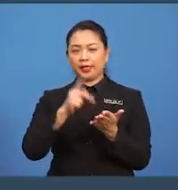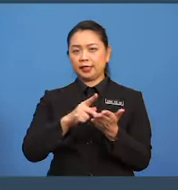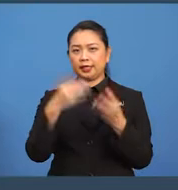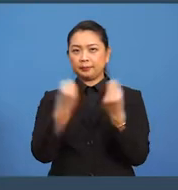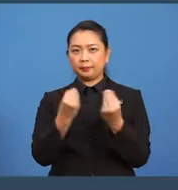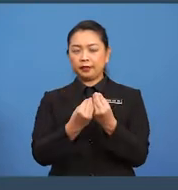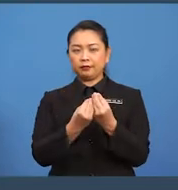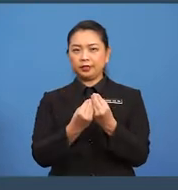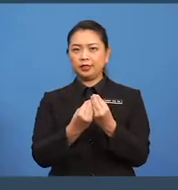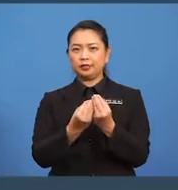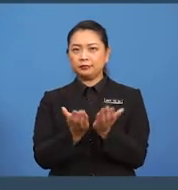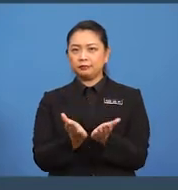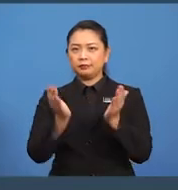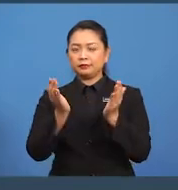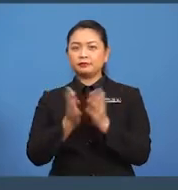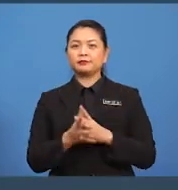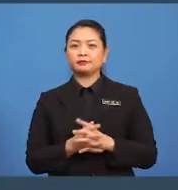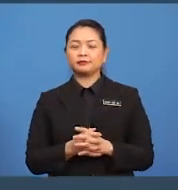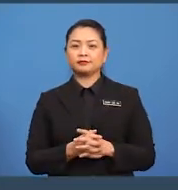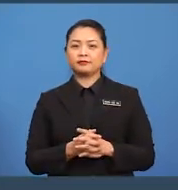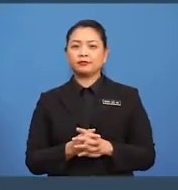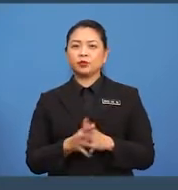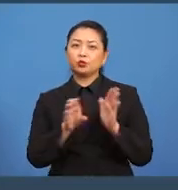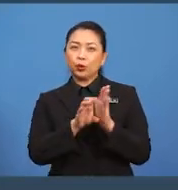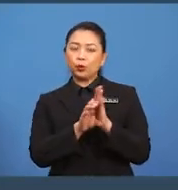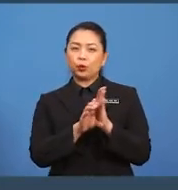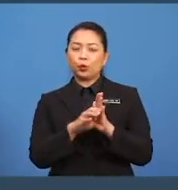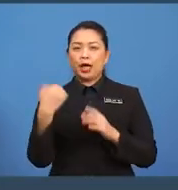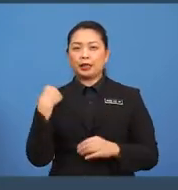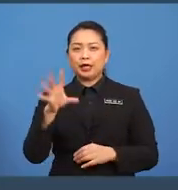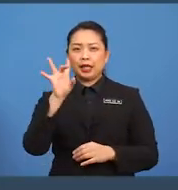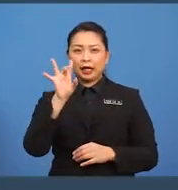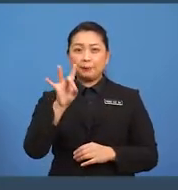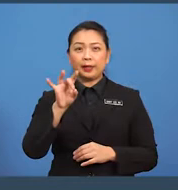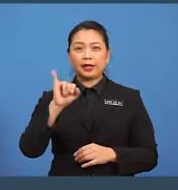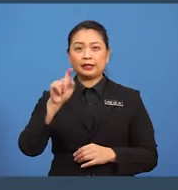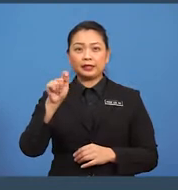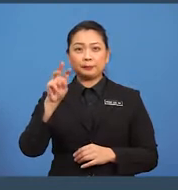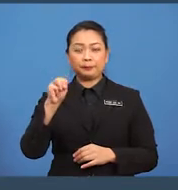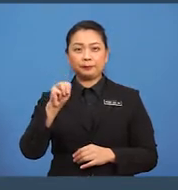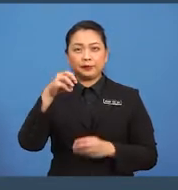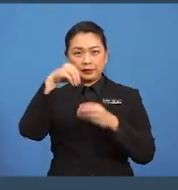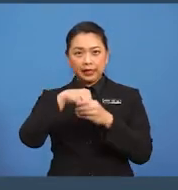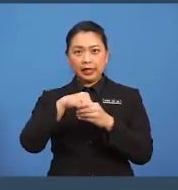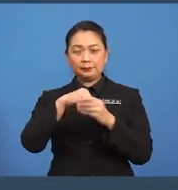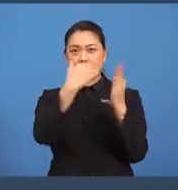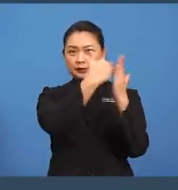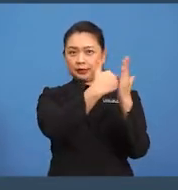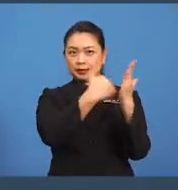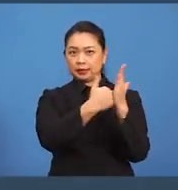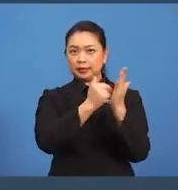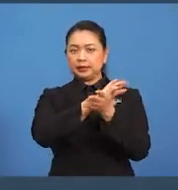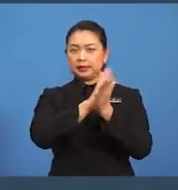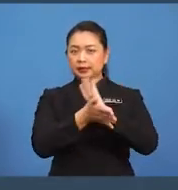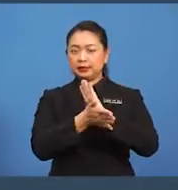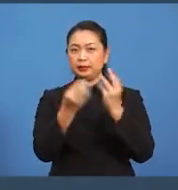bagi menentukan bilangan baldi ialah, katakan terdapat 8 item dalam senarai. Maka,